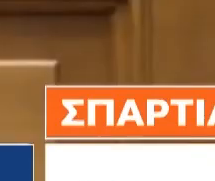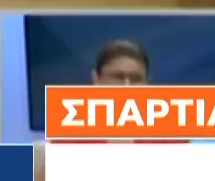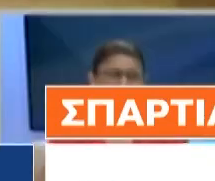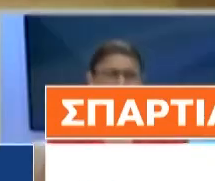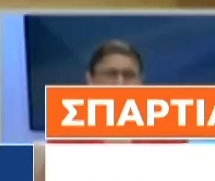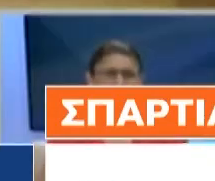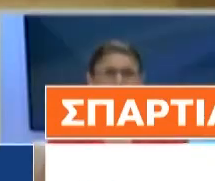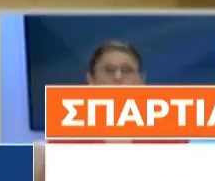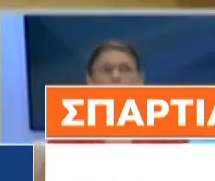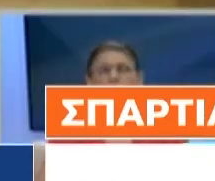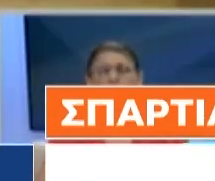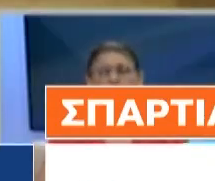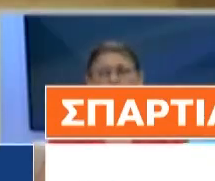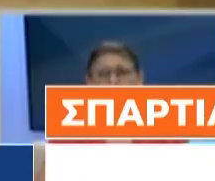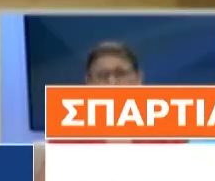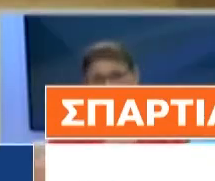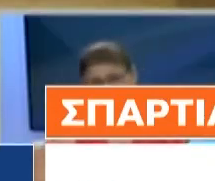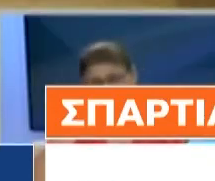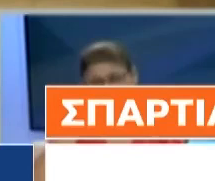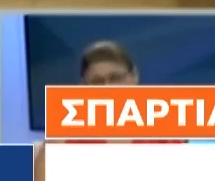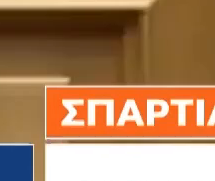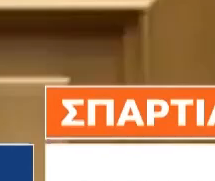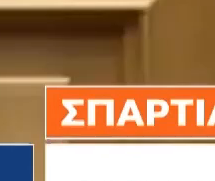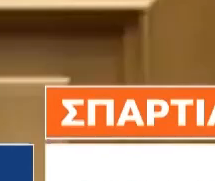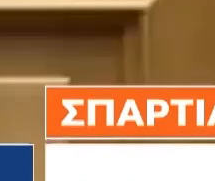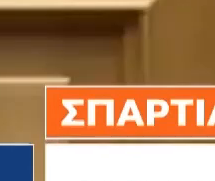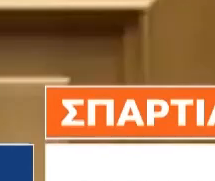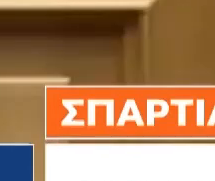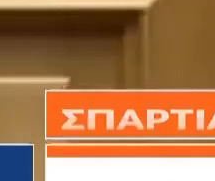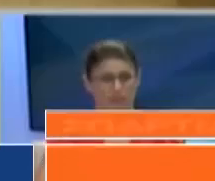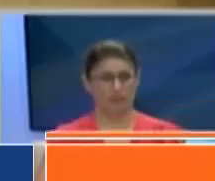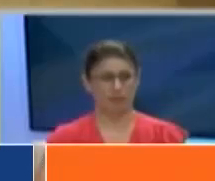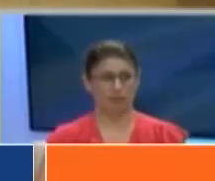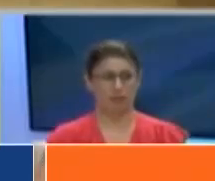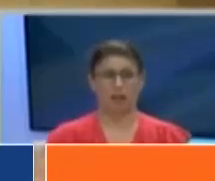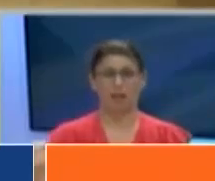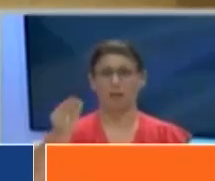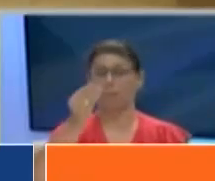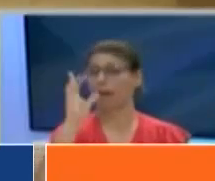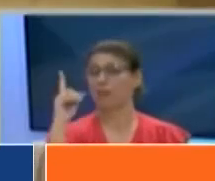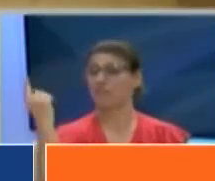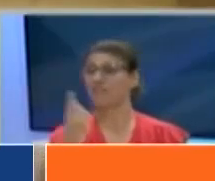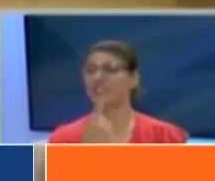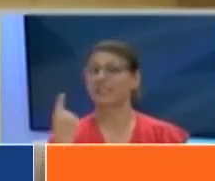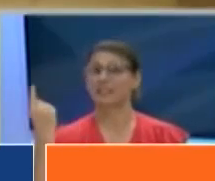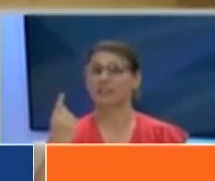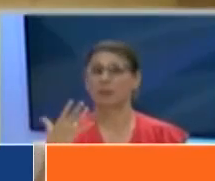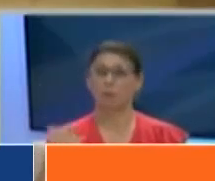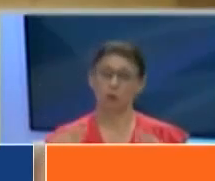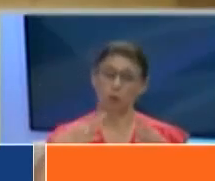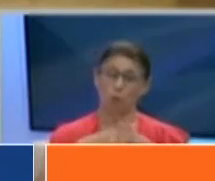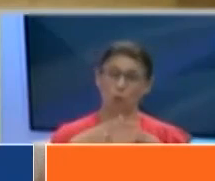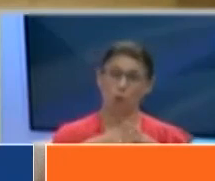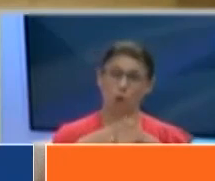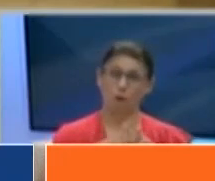απλώς εδώ κοινοβουλευτικά ότι για να υπάρξει κοινοβουλευτική ομάδα πρέπει να είναι πάνω από πέντε βουλευτές αυτή τη στιγμή η κοινοβουλευτική